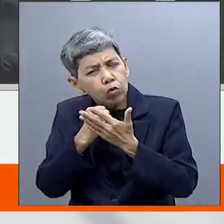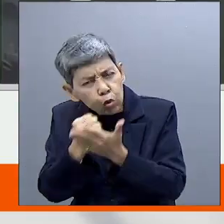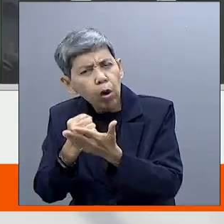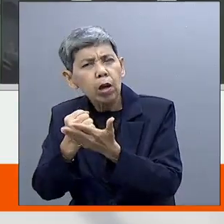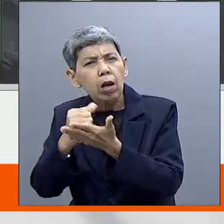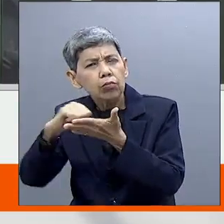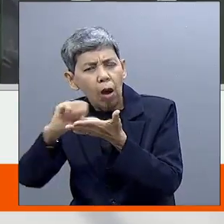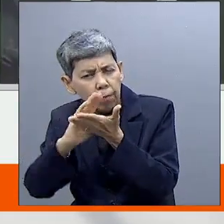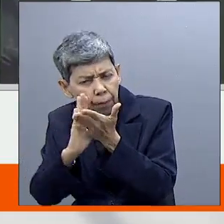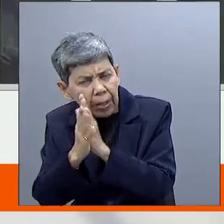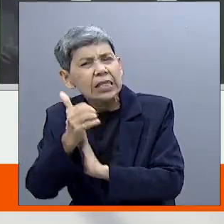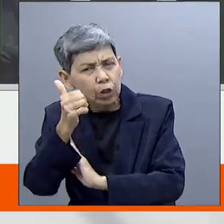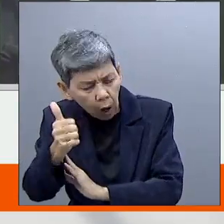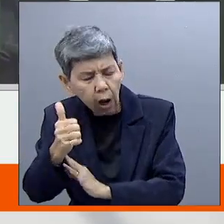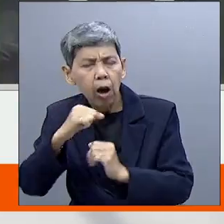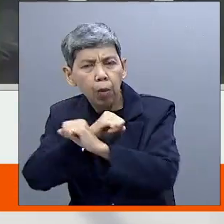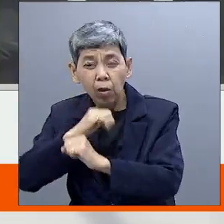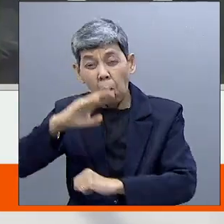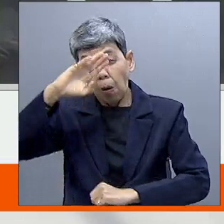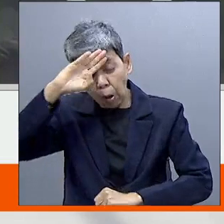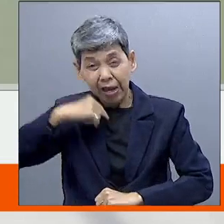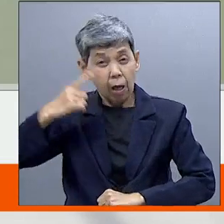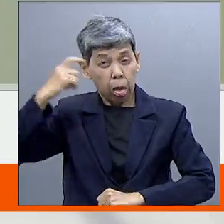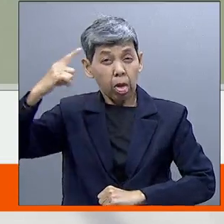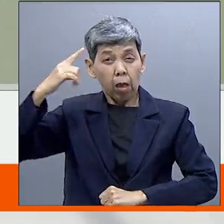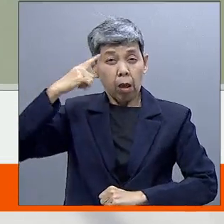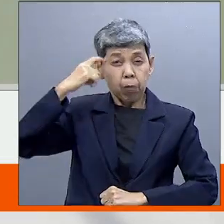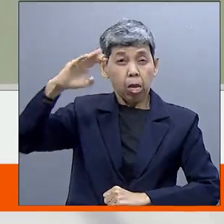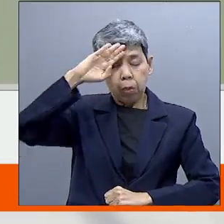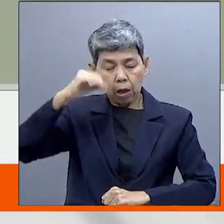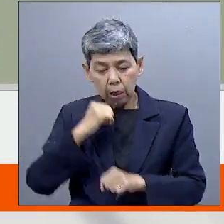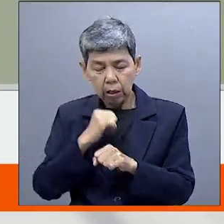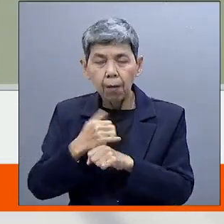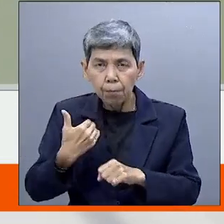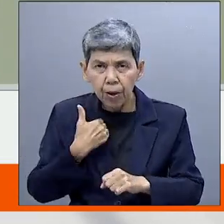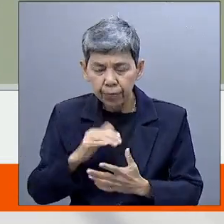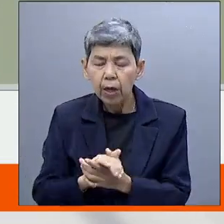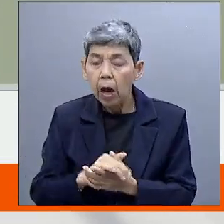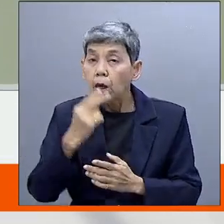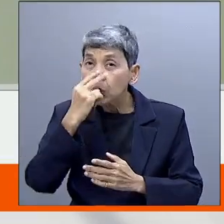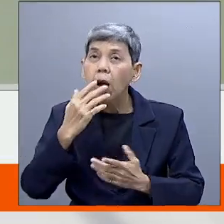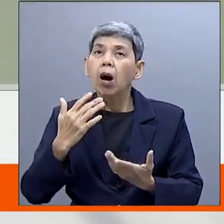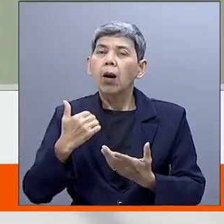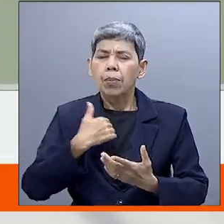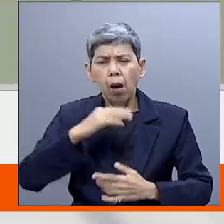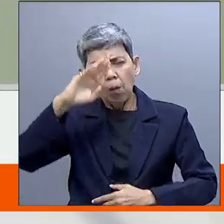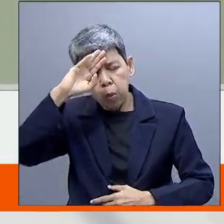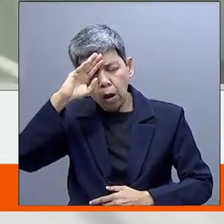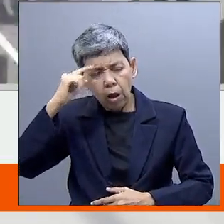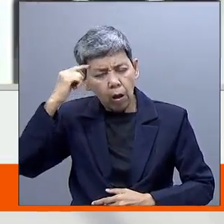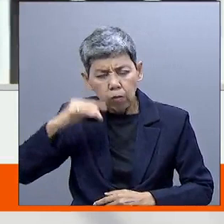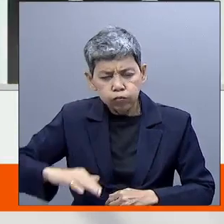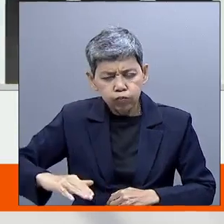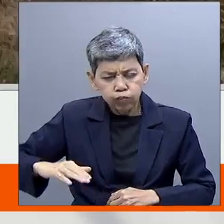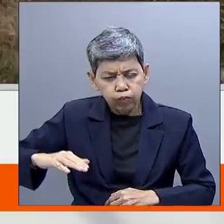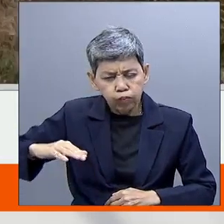คนป่วยเนี่ยลักษณะธรรมชาติของคนป่วยในกลุ่มที่ทำซีเรียลคิลเลอร์เนี่ยจะเหมือนกันหมดคือว่าเขาป่วยมานานแต่ว่าไม่